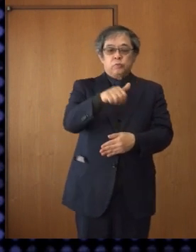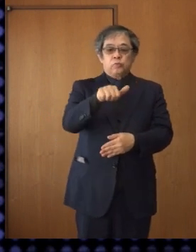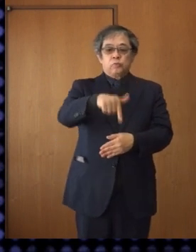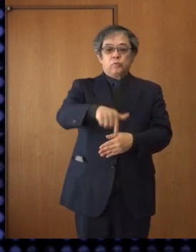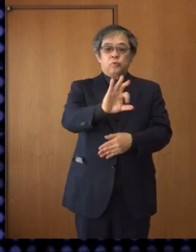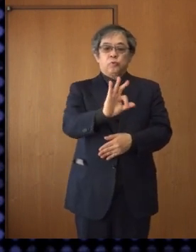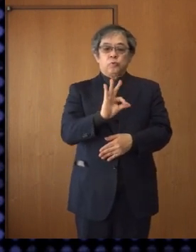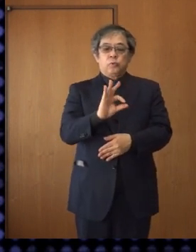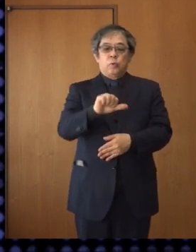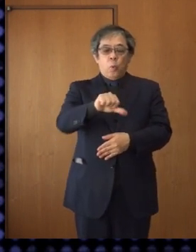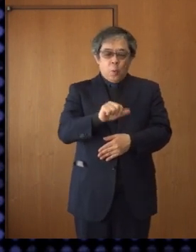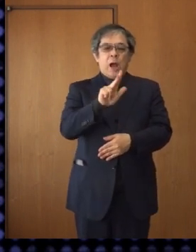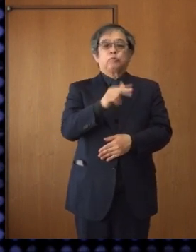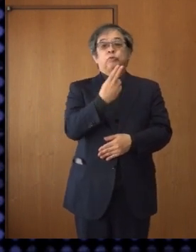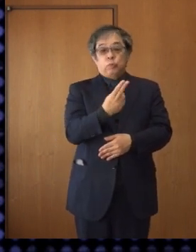われました。